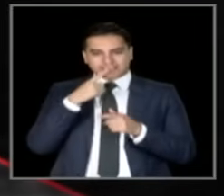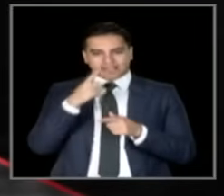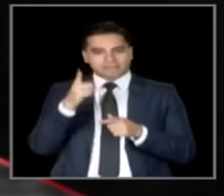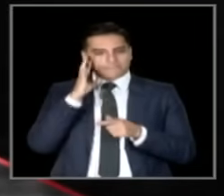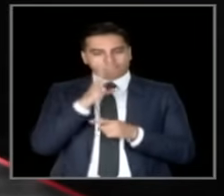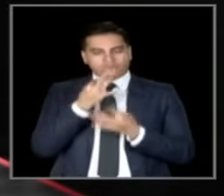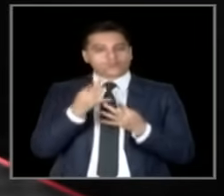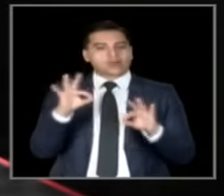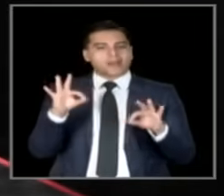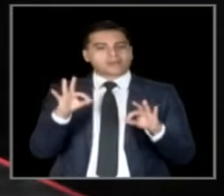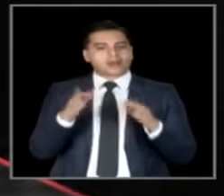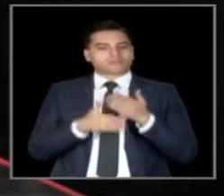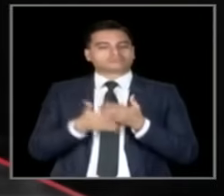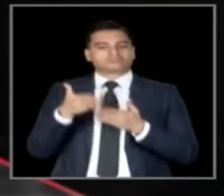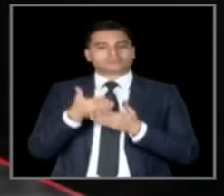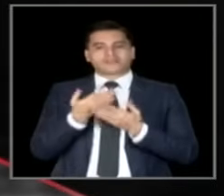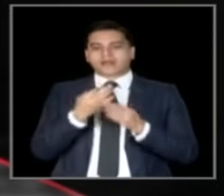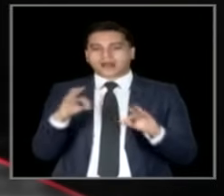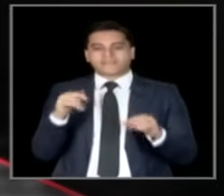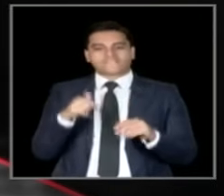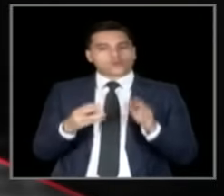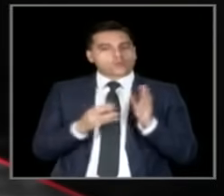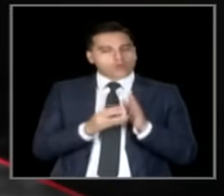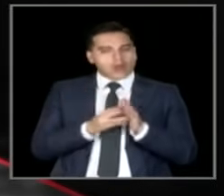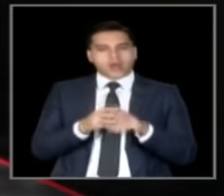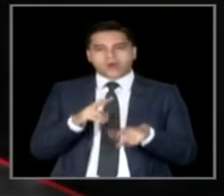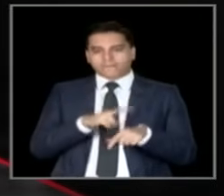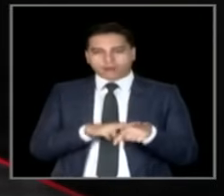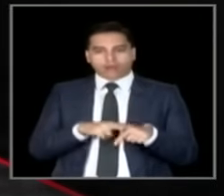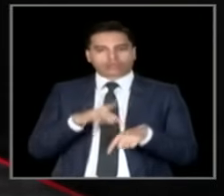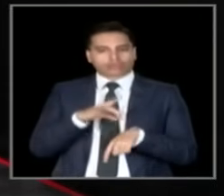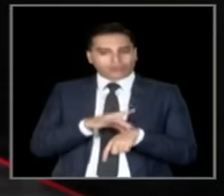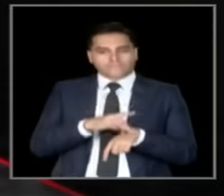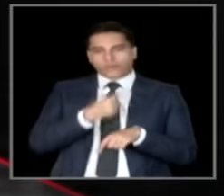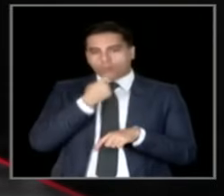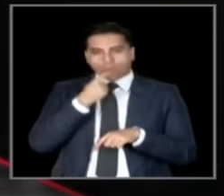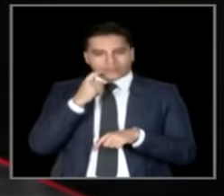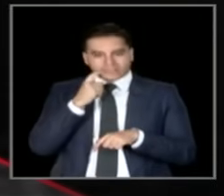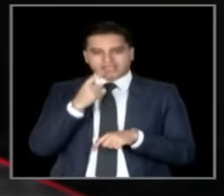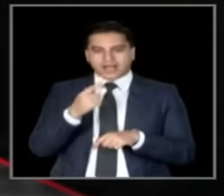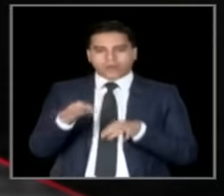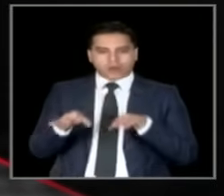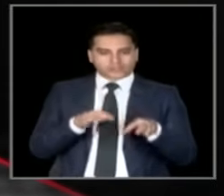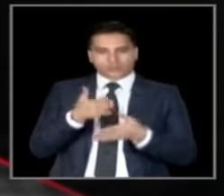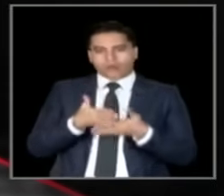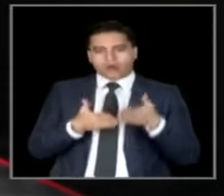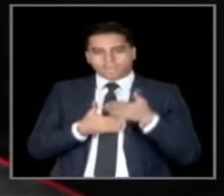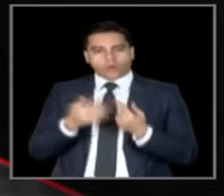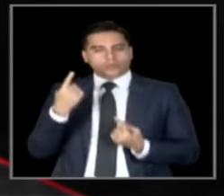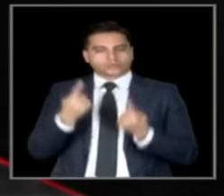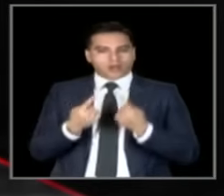الإسكندرية متكاملة التخصصات، فيها كليات ودوائر الطب وطب الأسنان والهندسة والعمارة